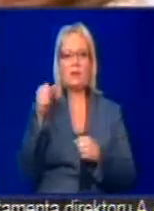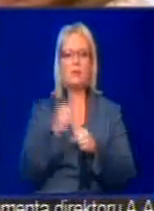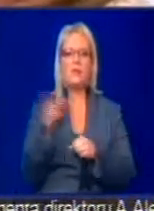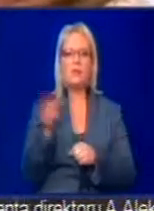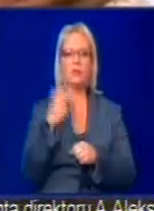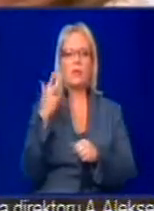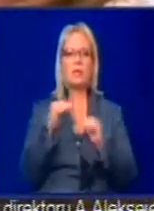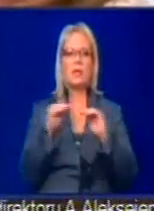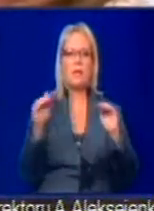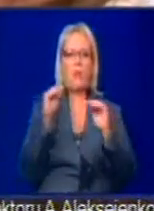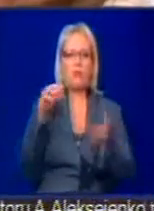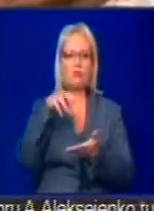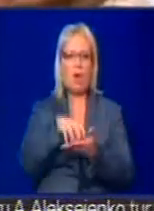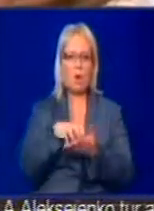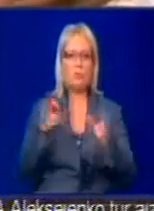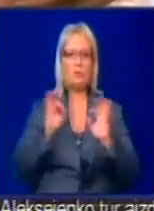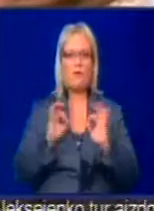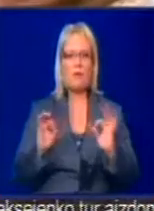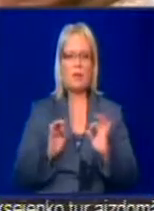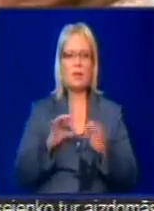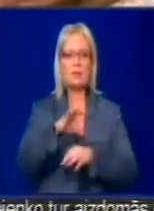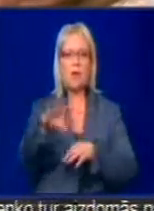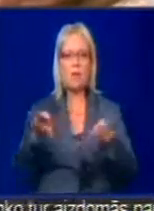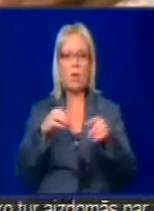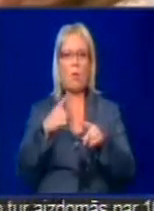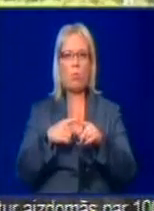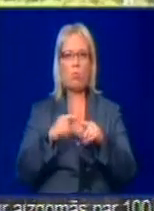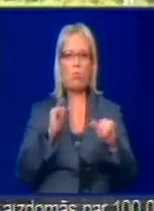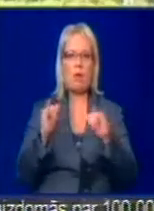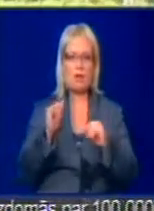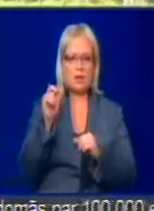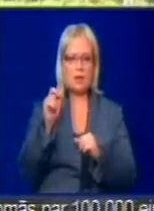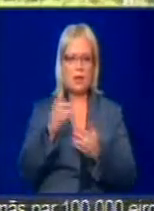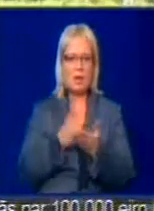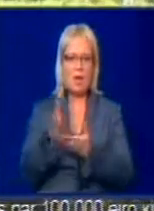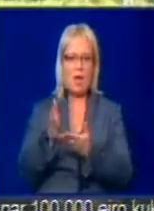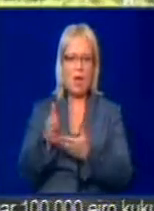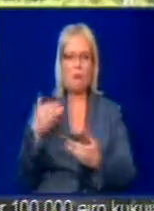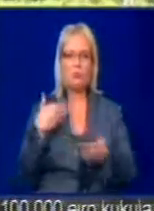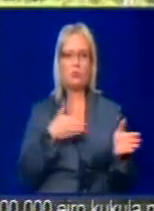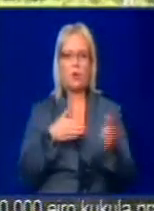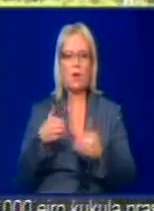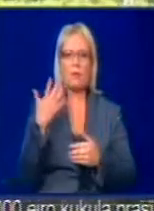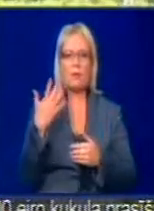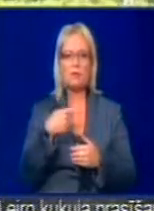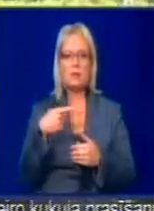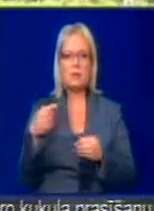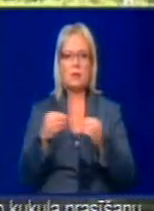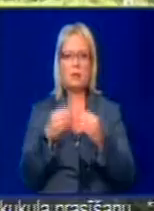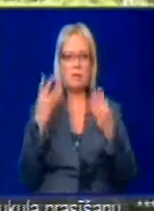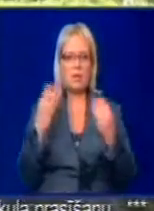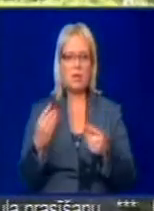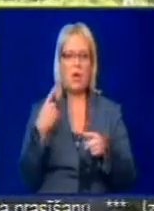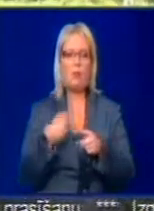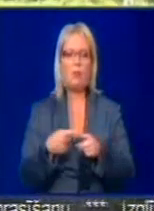līmeņu štābos – profesionālajā, strateģiskajā un taktiskajā. Mūsu gatavība ir no 5 līdz 10 dienām,